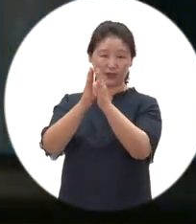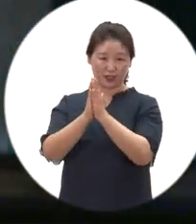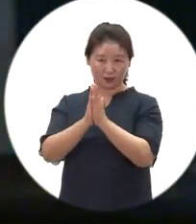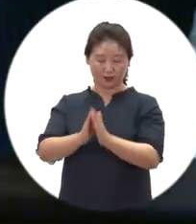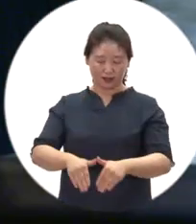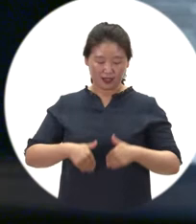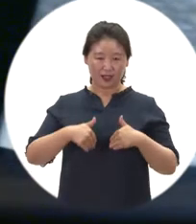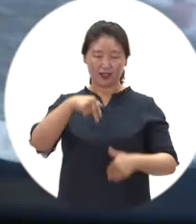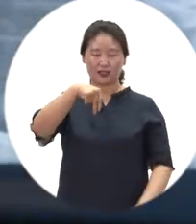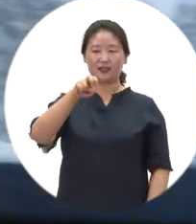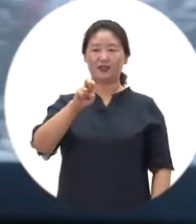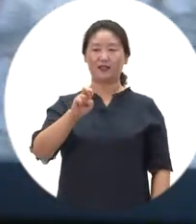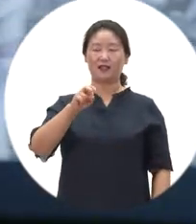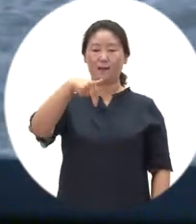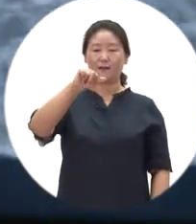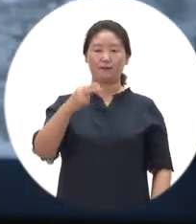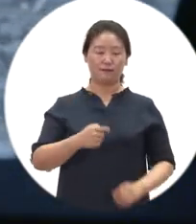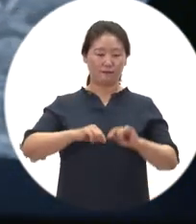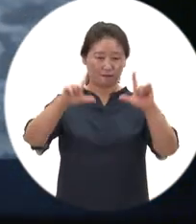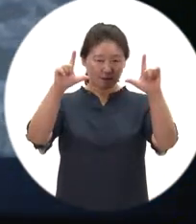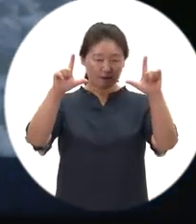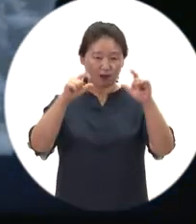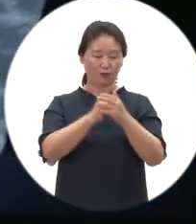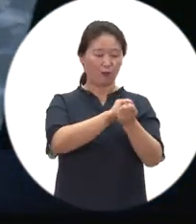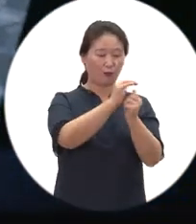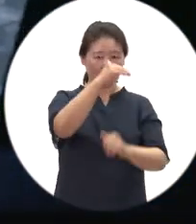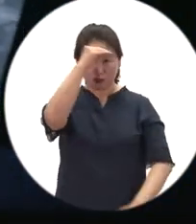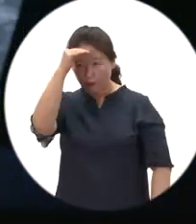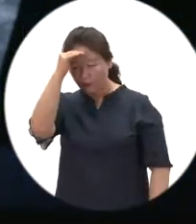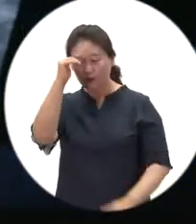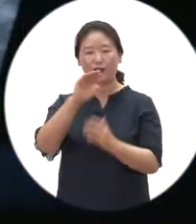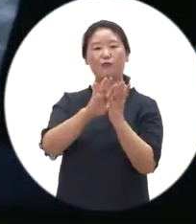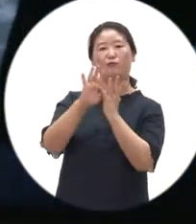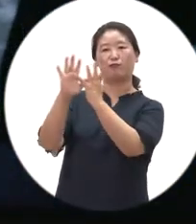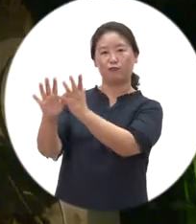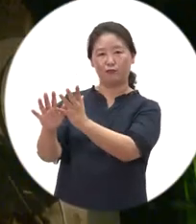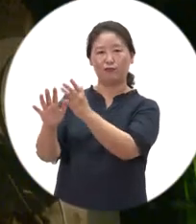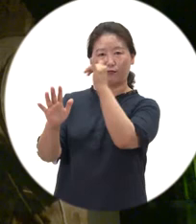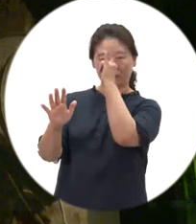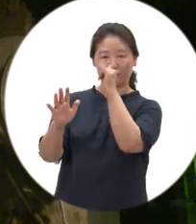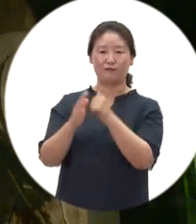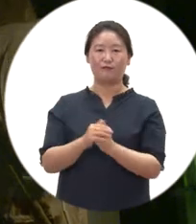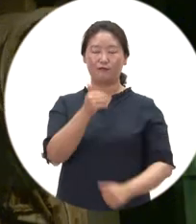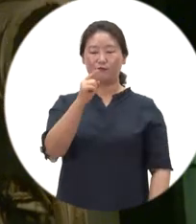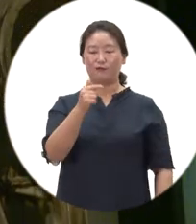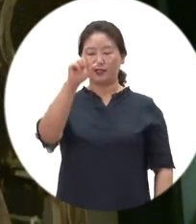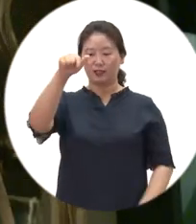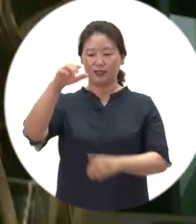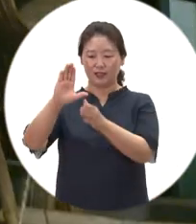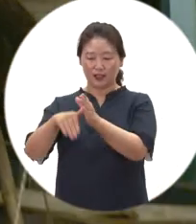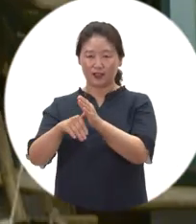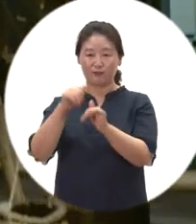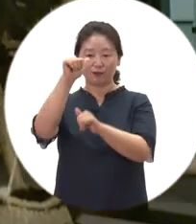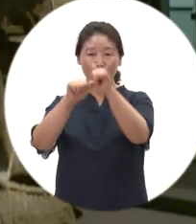그리고 따뜻한 봄바람이 불어올 무렵인 삼진날에는 꽃놀이를 다니거나 봄수풍을 가며 한식에는 조상의